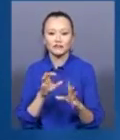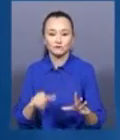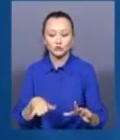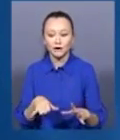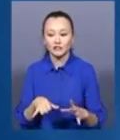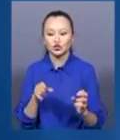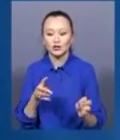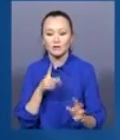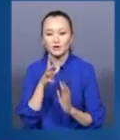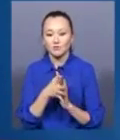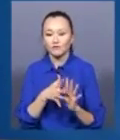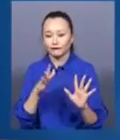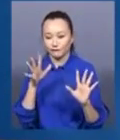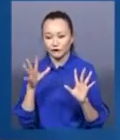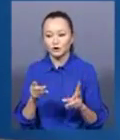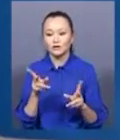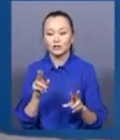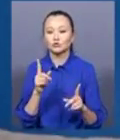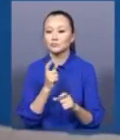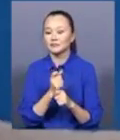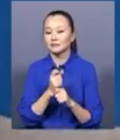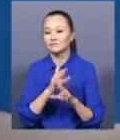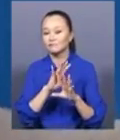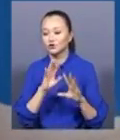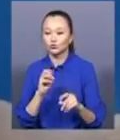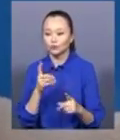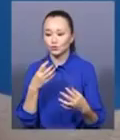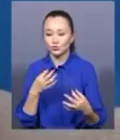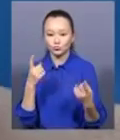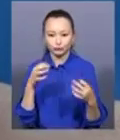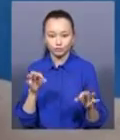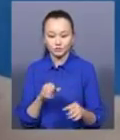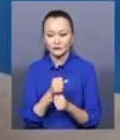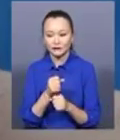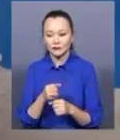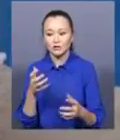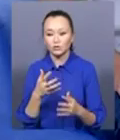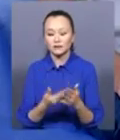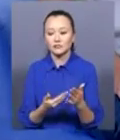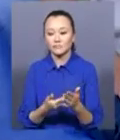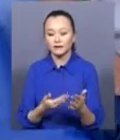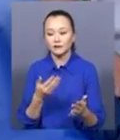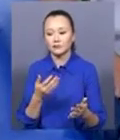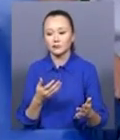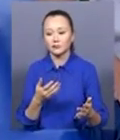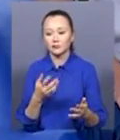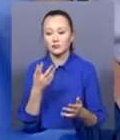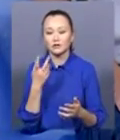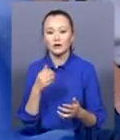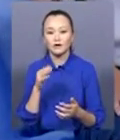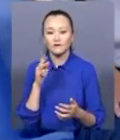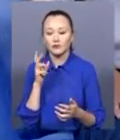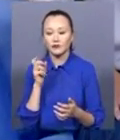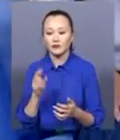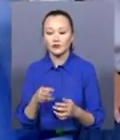чемоданчик, как я понимаю, там все-все-все для того, чтобы сделать практически все, что угодно. Может быть, какой-то совет, какой-то... Лайфхак? Да, совет я